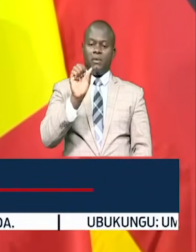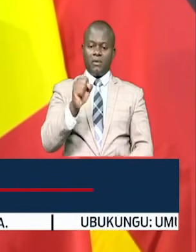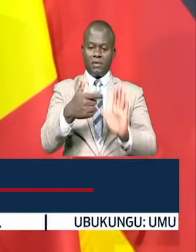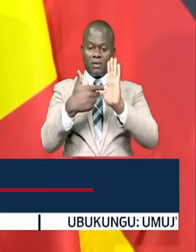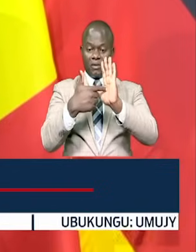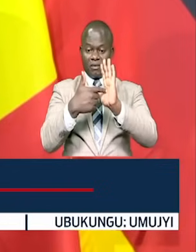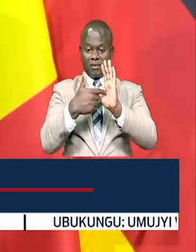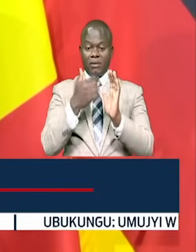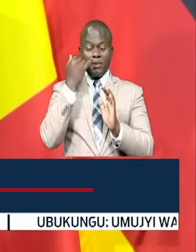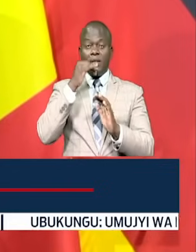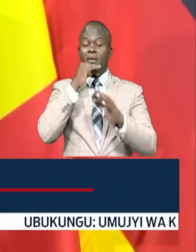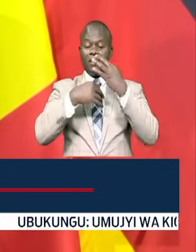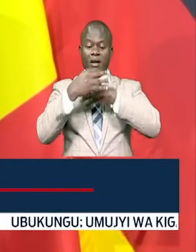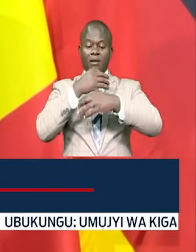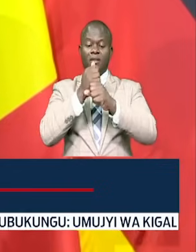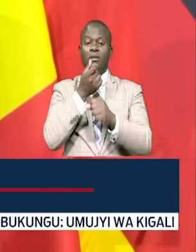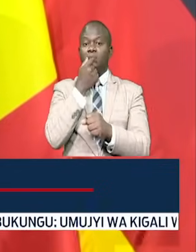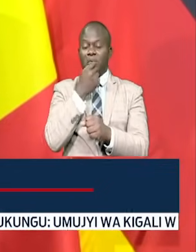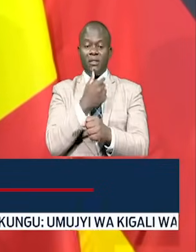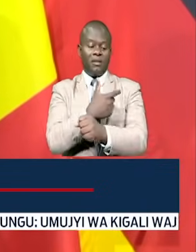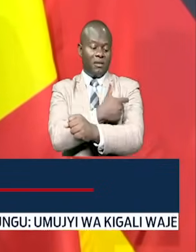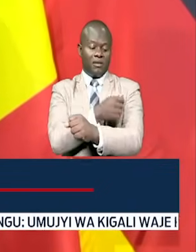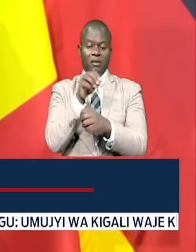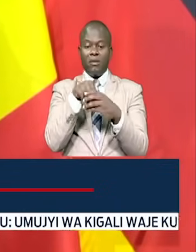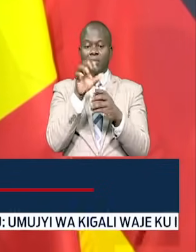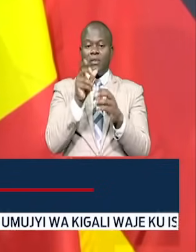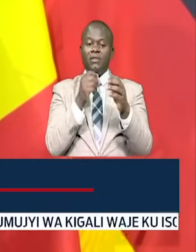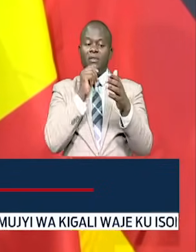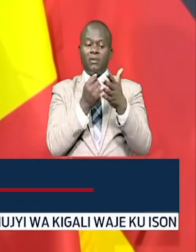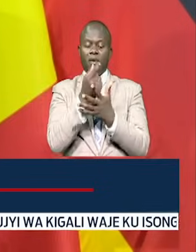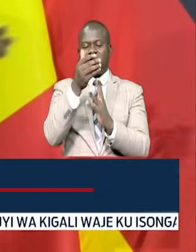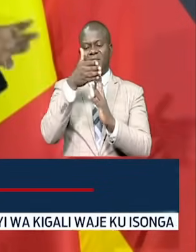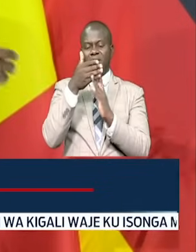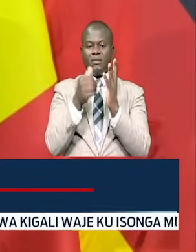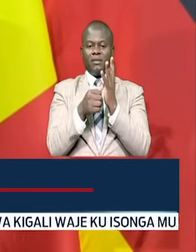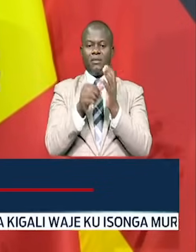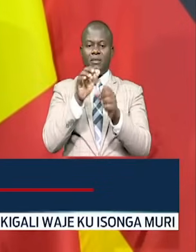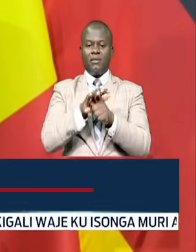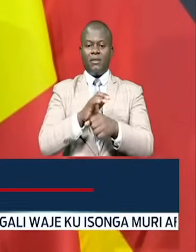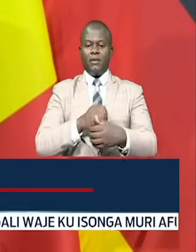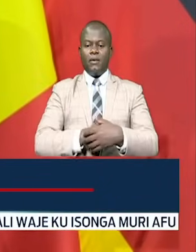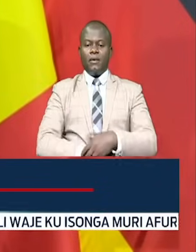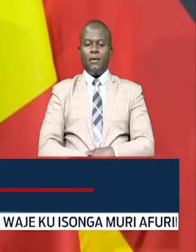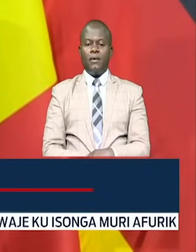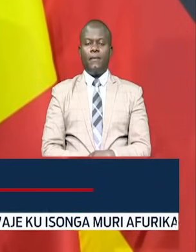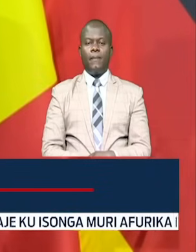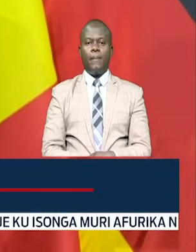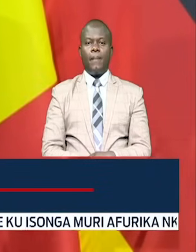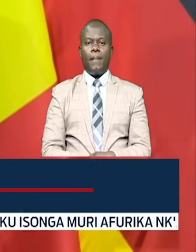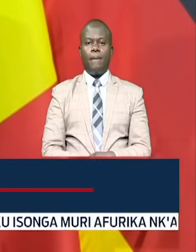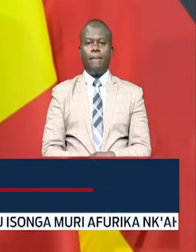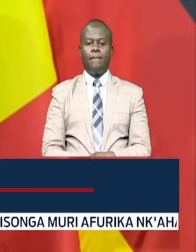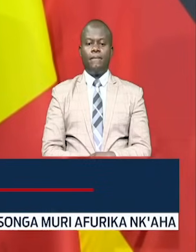kuba nta nganda zikora imiti n'inkingo muri Afurika byatumaga habaho icyuho gikomeye. We stand here today as a living